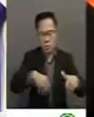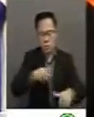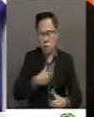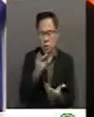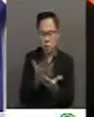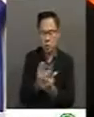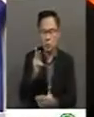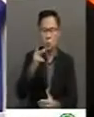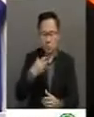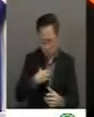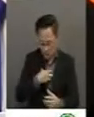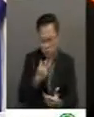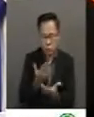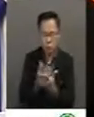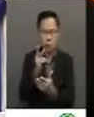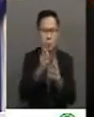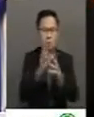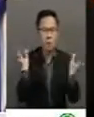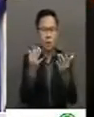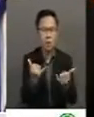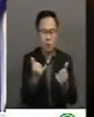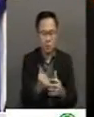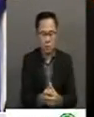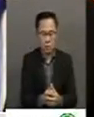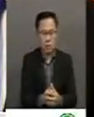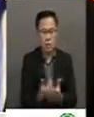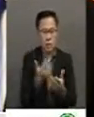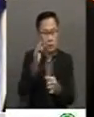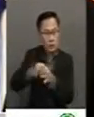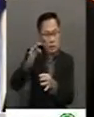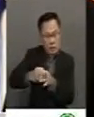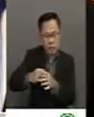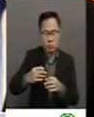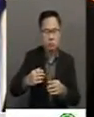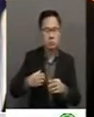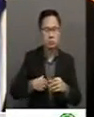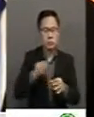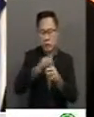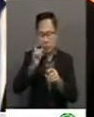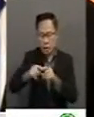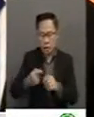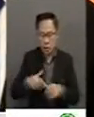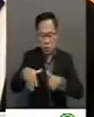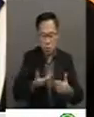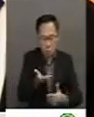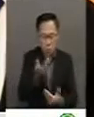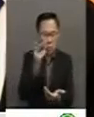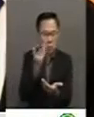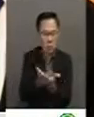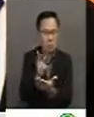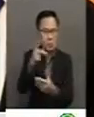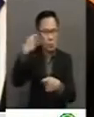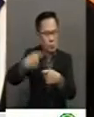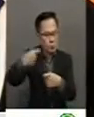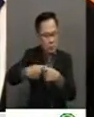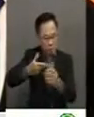จังหวัดเนี่ยยังเยอะอยู่นอกจากนี้นะคะอีกปัจจัยนึงก็คือธนาคารพาณิชย์เนี่ยยังค่อนข้างเข้มงวดในการอนุมัติสินเชื่ออยู่นะค